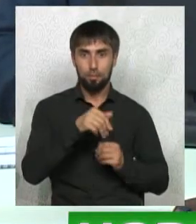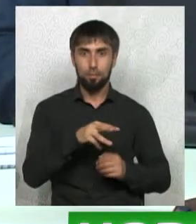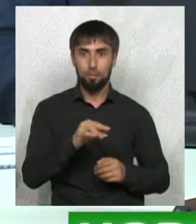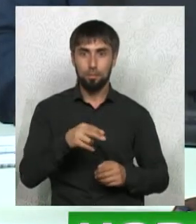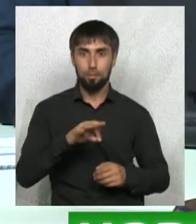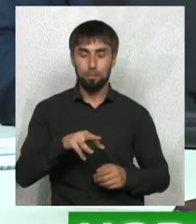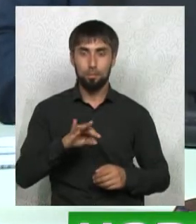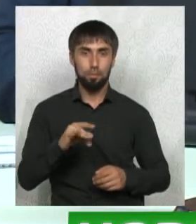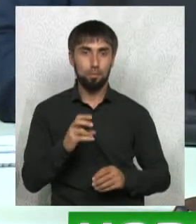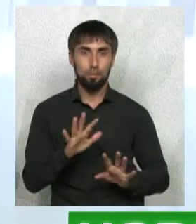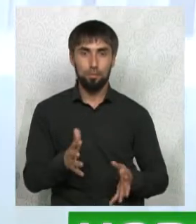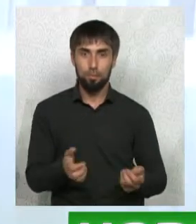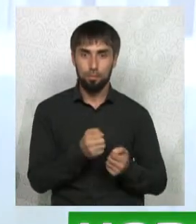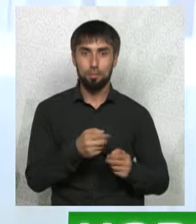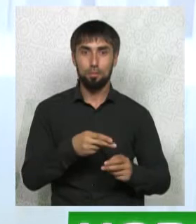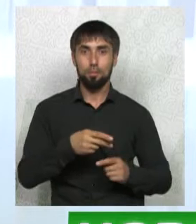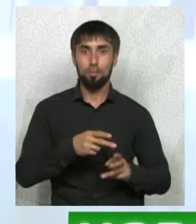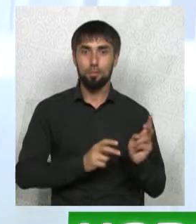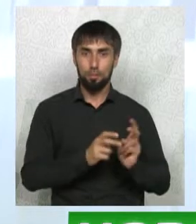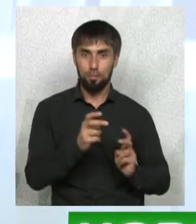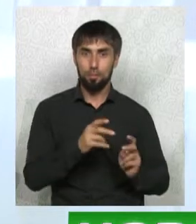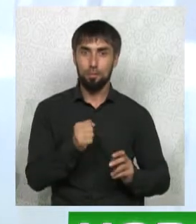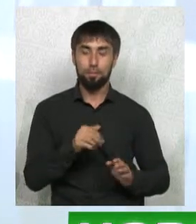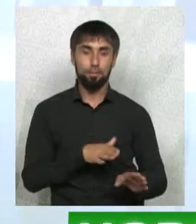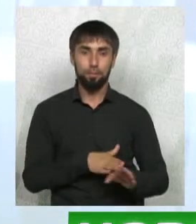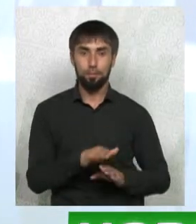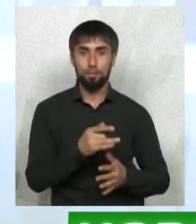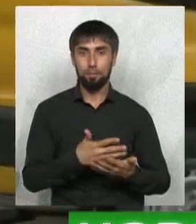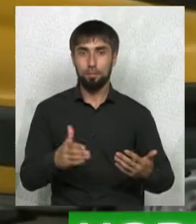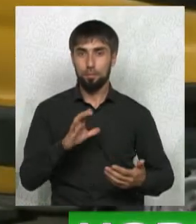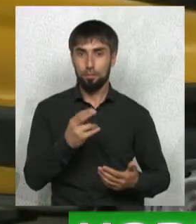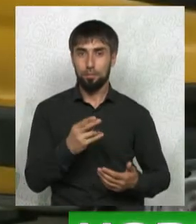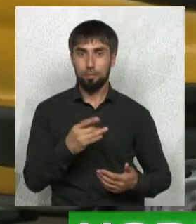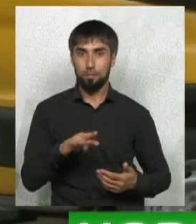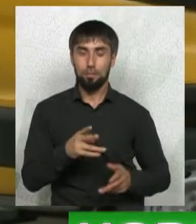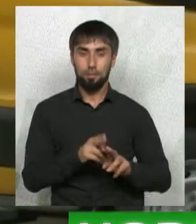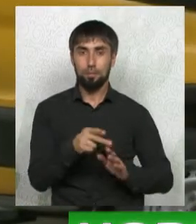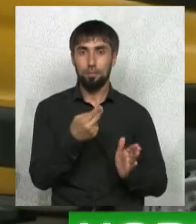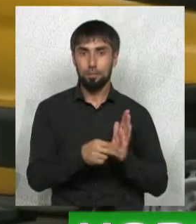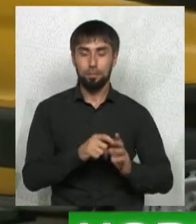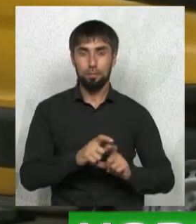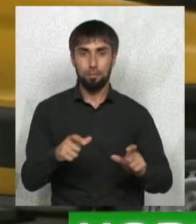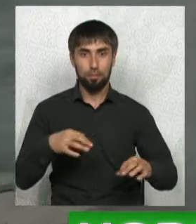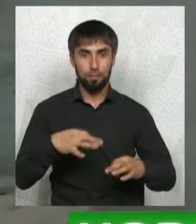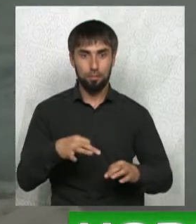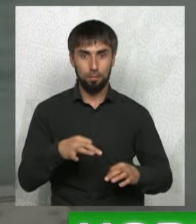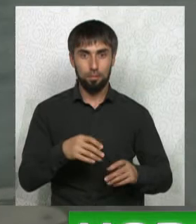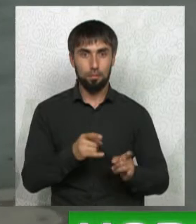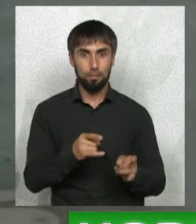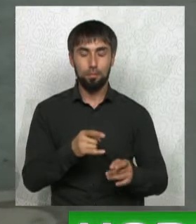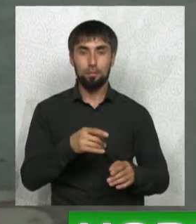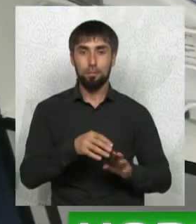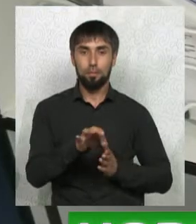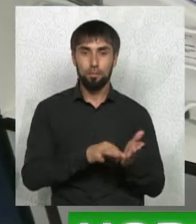Минпромторг не только поддерживает промышленные предприятия, а выполняет и ряд социальных функций. Это и приобретение школьных автобусов, машин